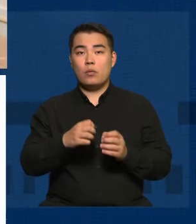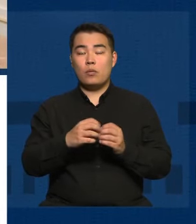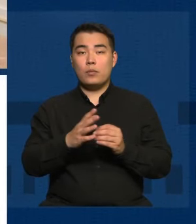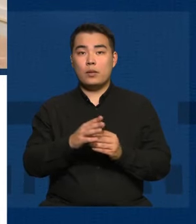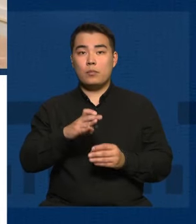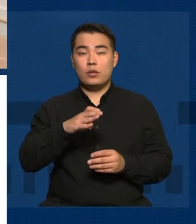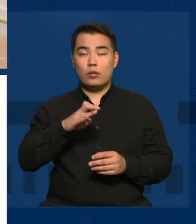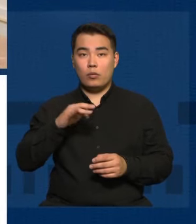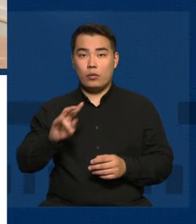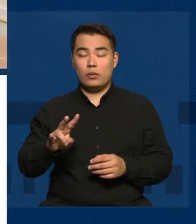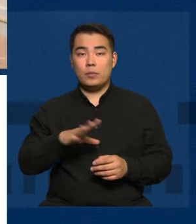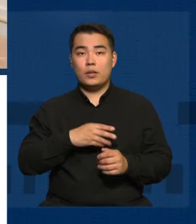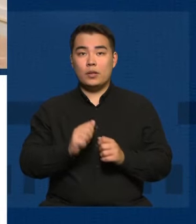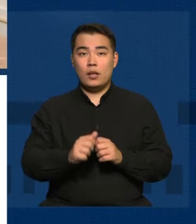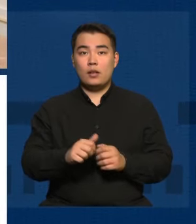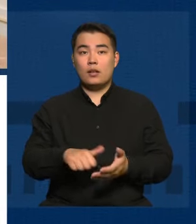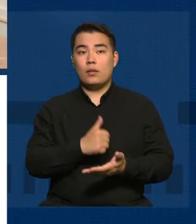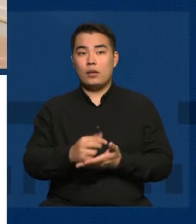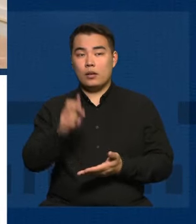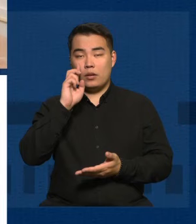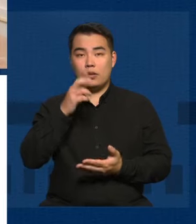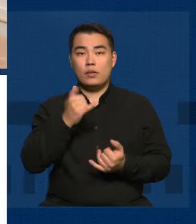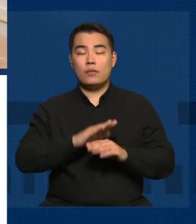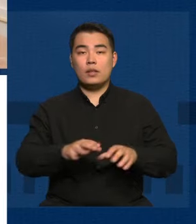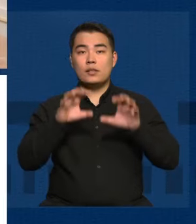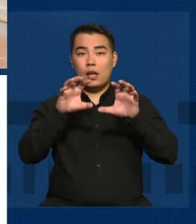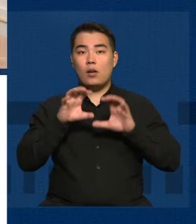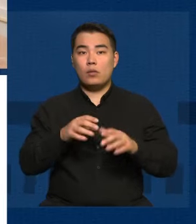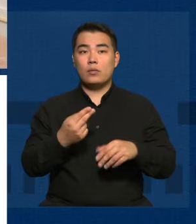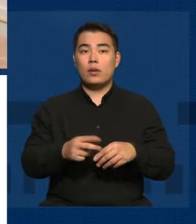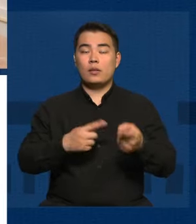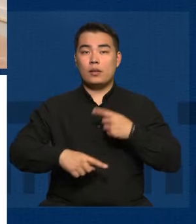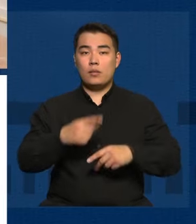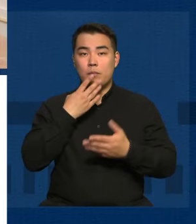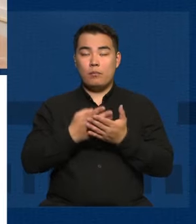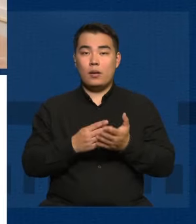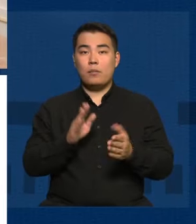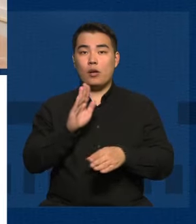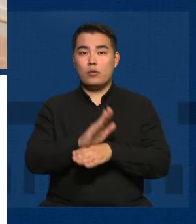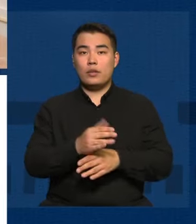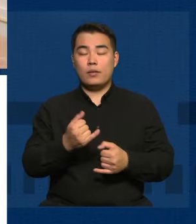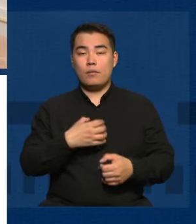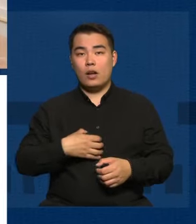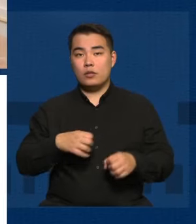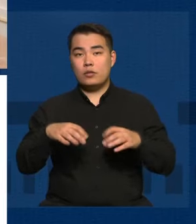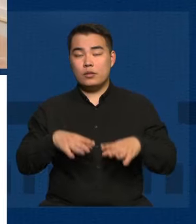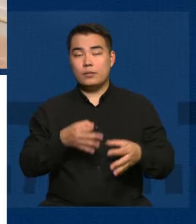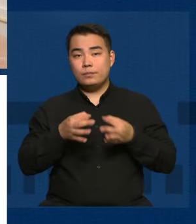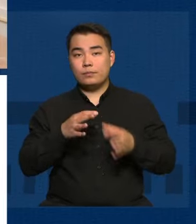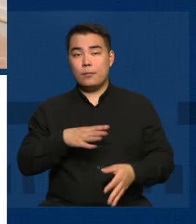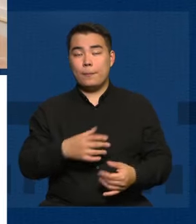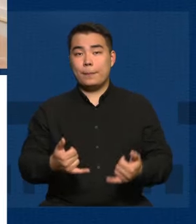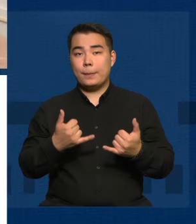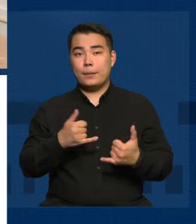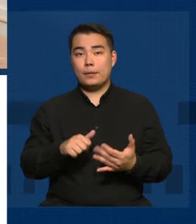жуық қаражат түскен. Үкімет басшысы заңсыз иеленген активтерді қайтару жөніндегі тапсырмалардың орындалу барысы жайында да айтты.